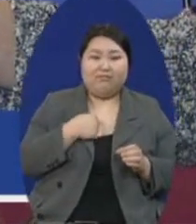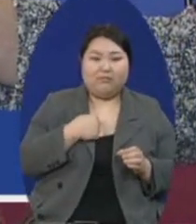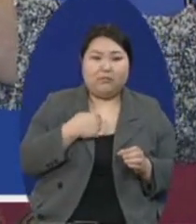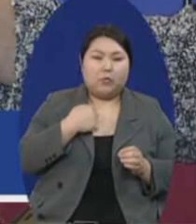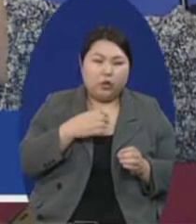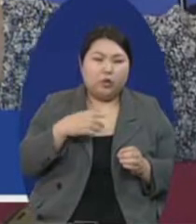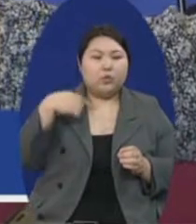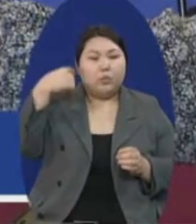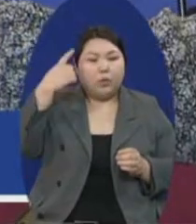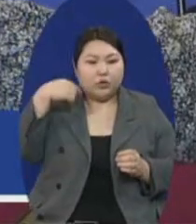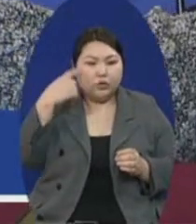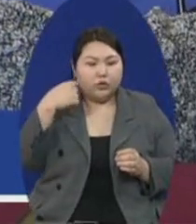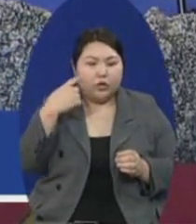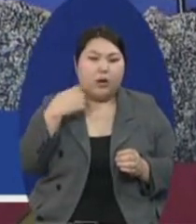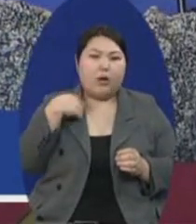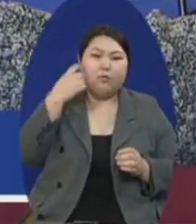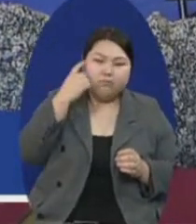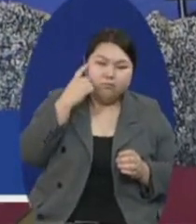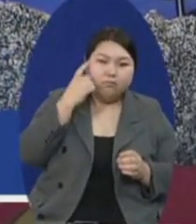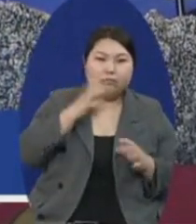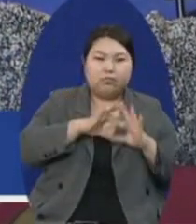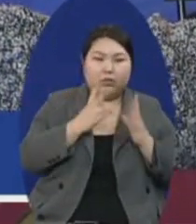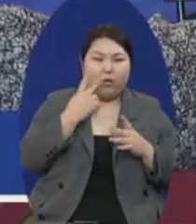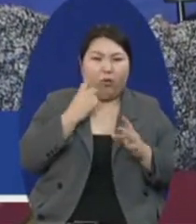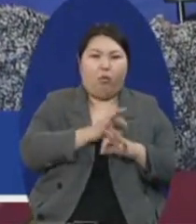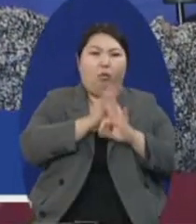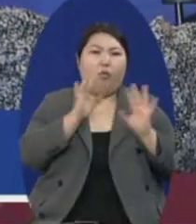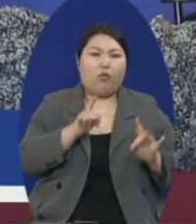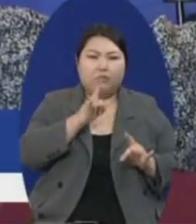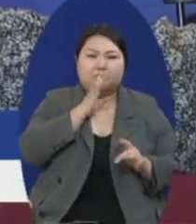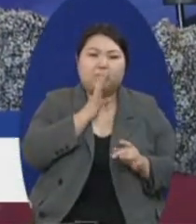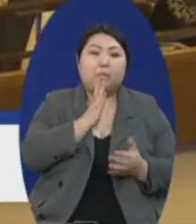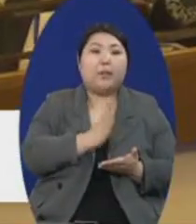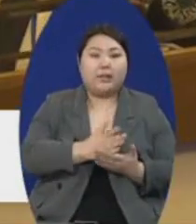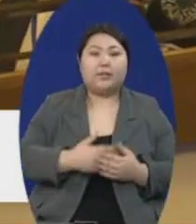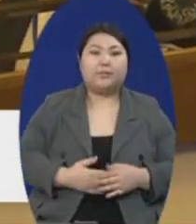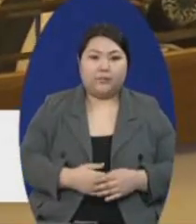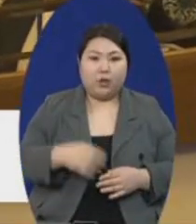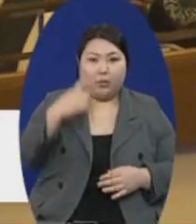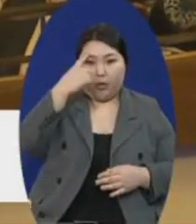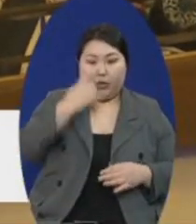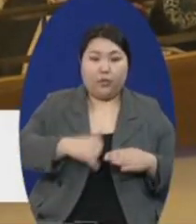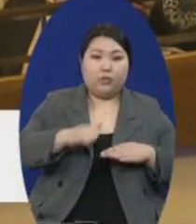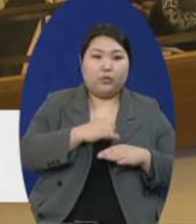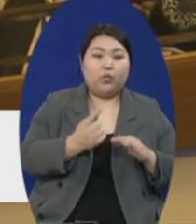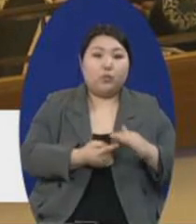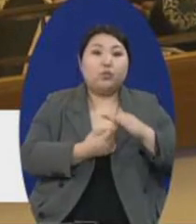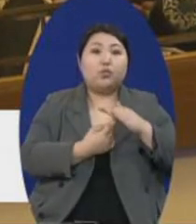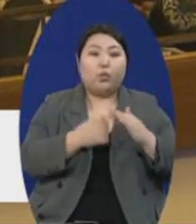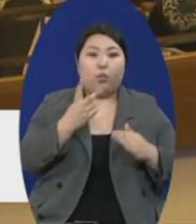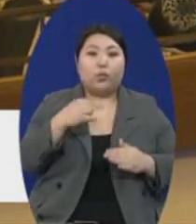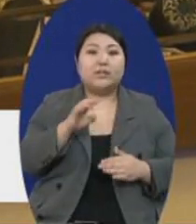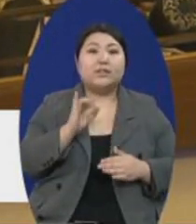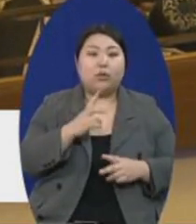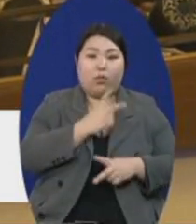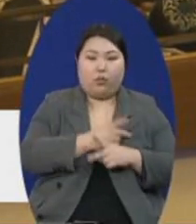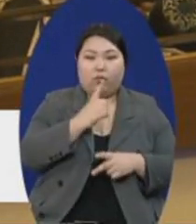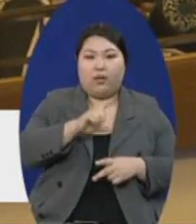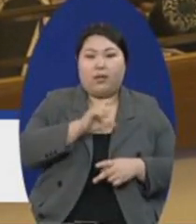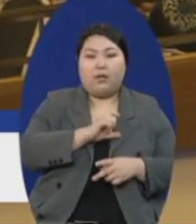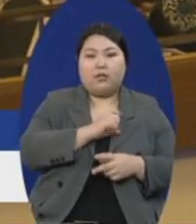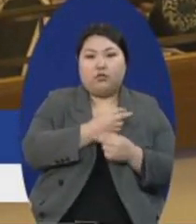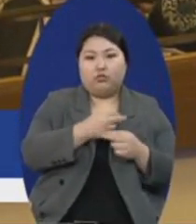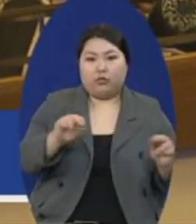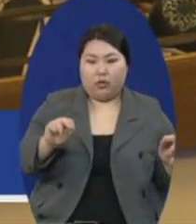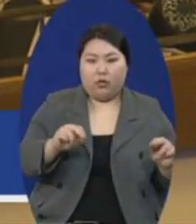сансан бодлын дантал өөр болох гэдэг ахшиг бай. Монгол улсын үндсэн хуулийн хүний эрх